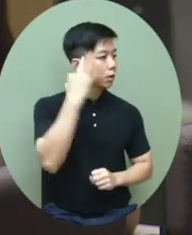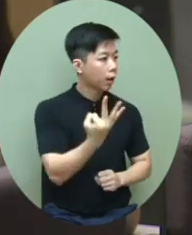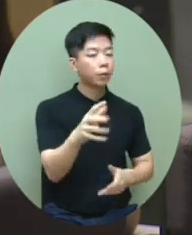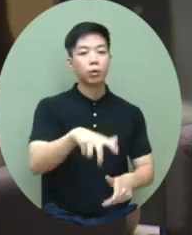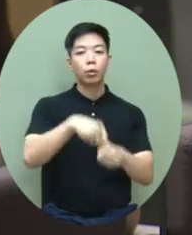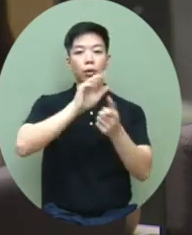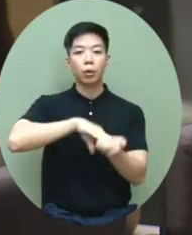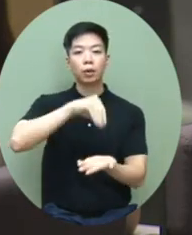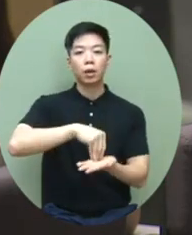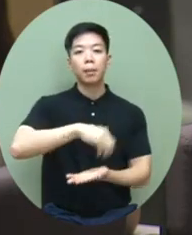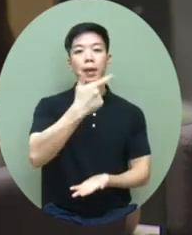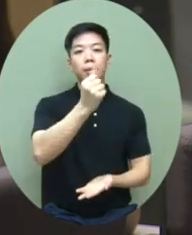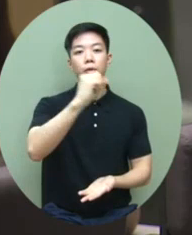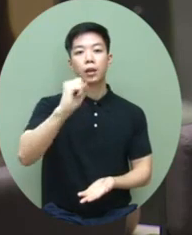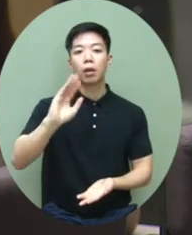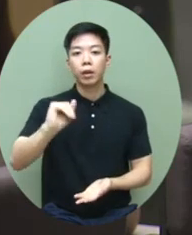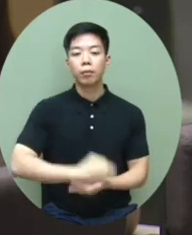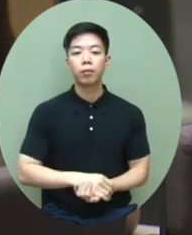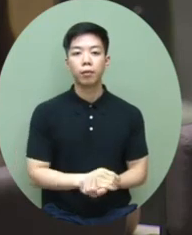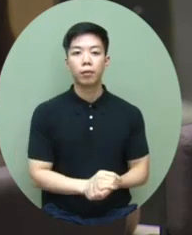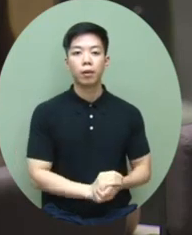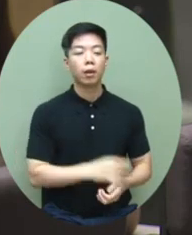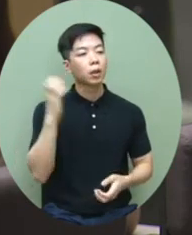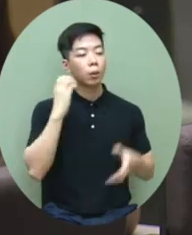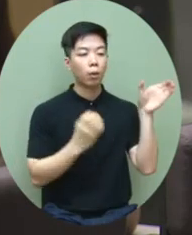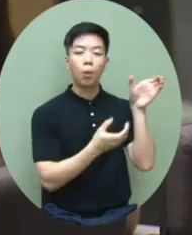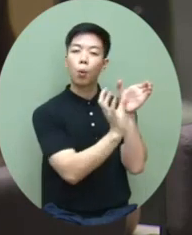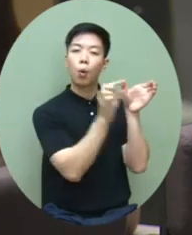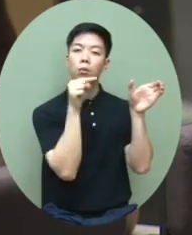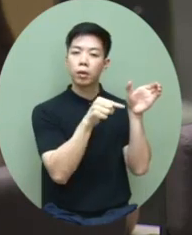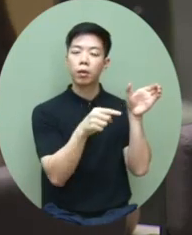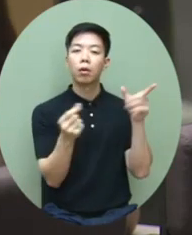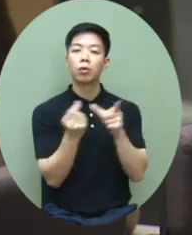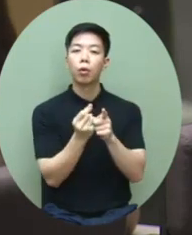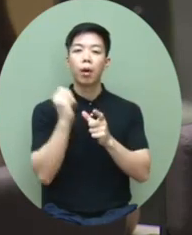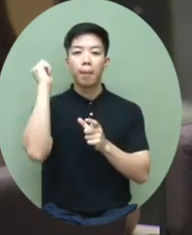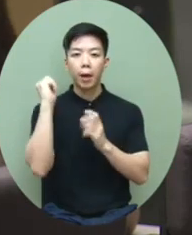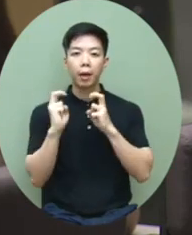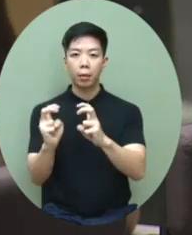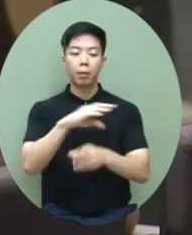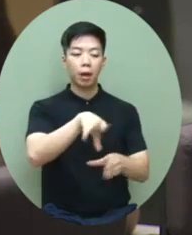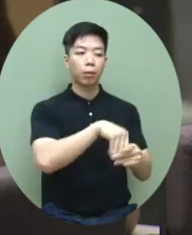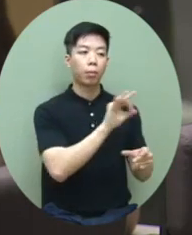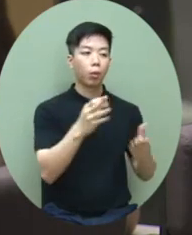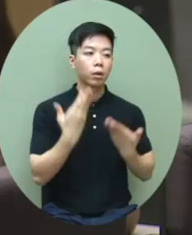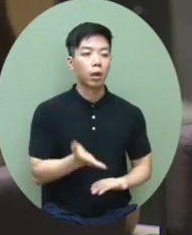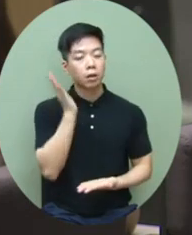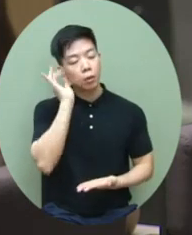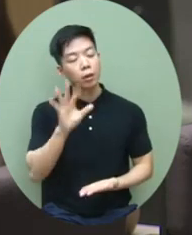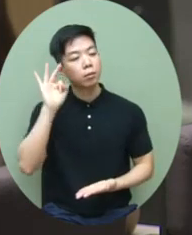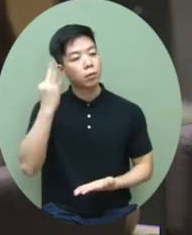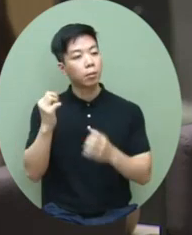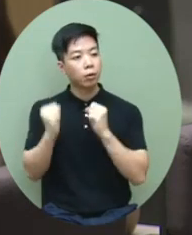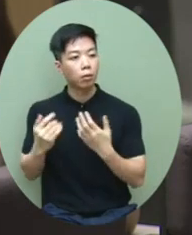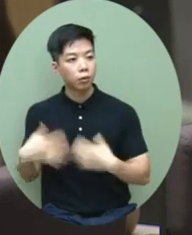的個案，而皇馬本身就都已經不包公共交通啦。咁依家仲話三日酒店隔離之後可以去嗰啲處